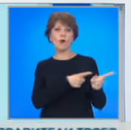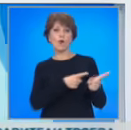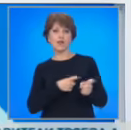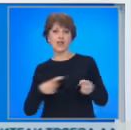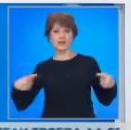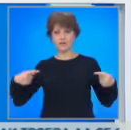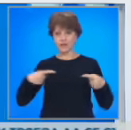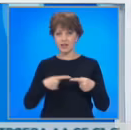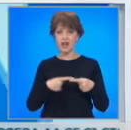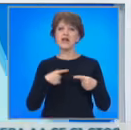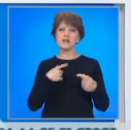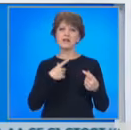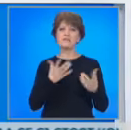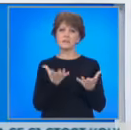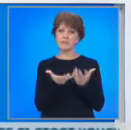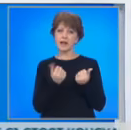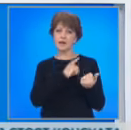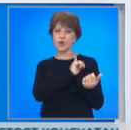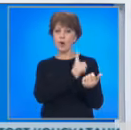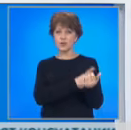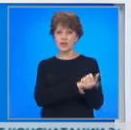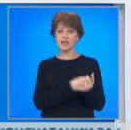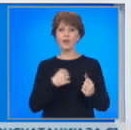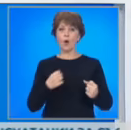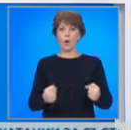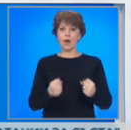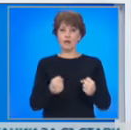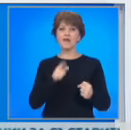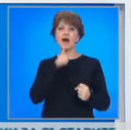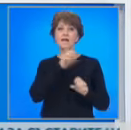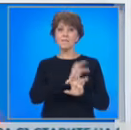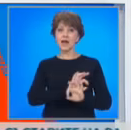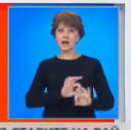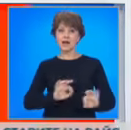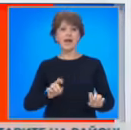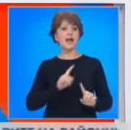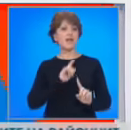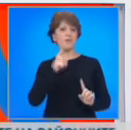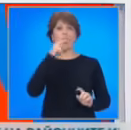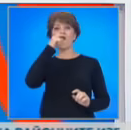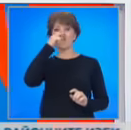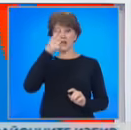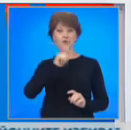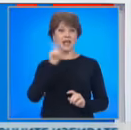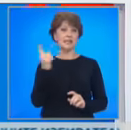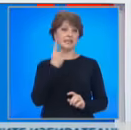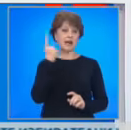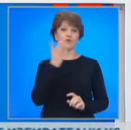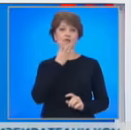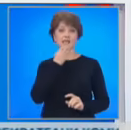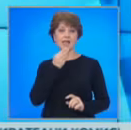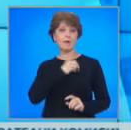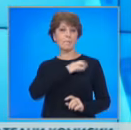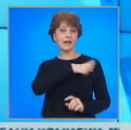и предприемането на усилия за укрепване на мира в Близкия изток са от ключово значение не само за държавата Израел и Палестина, а и за целия